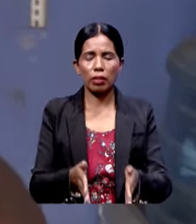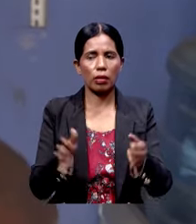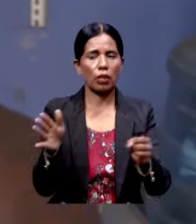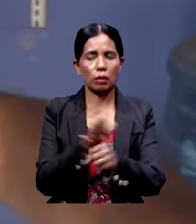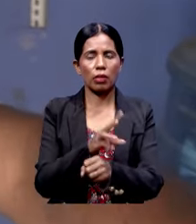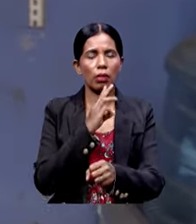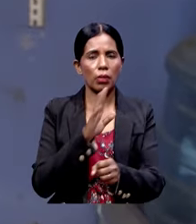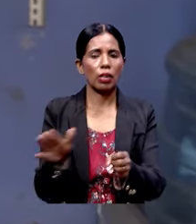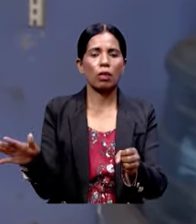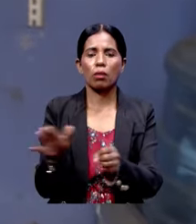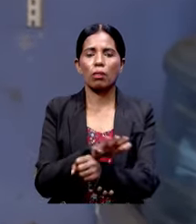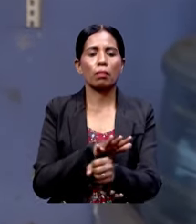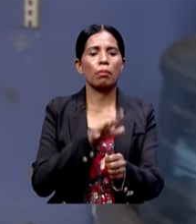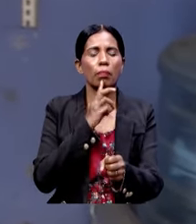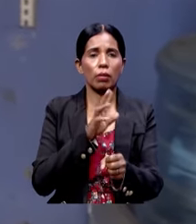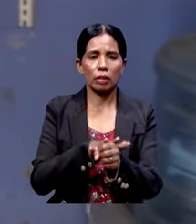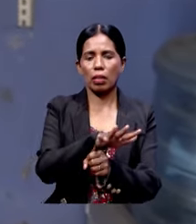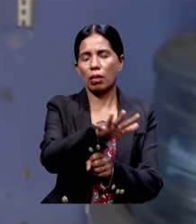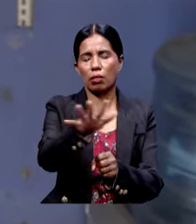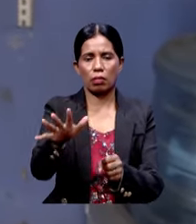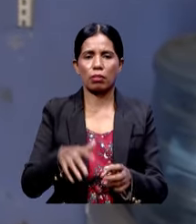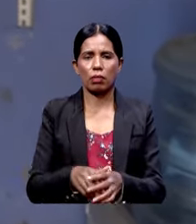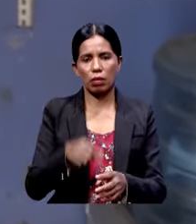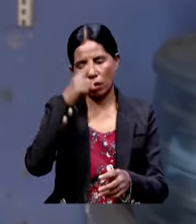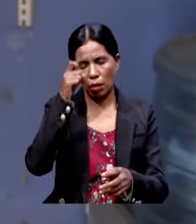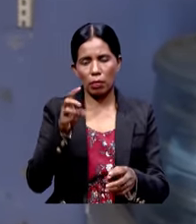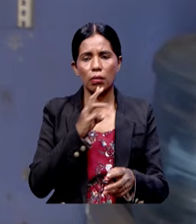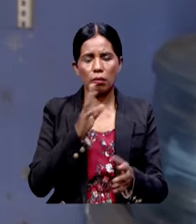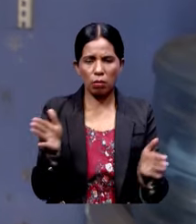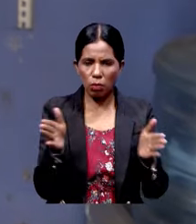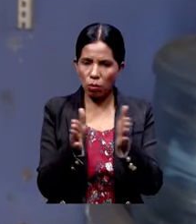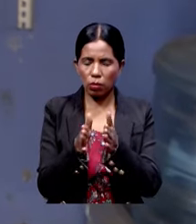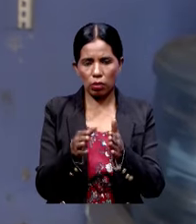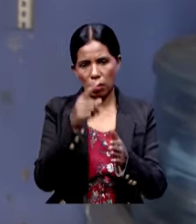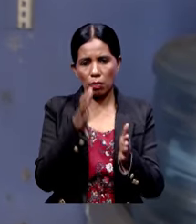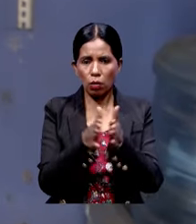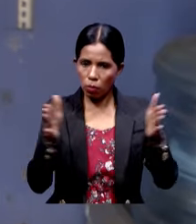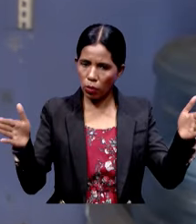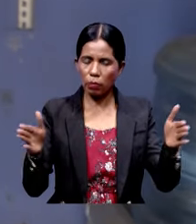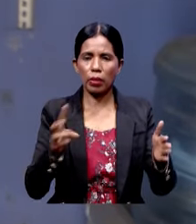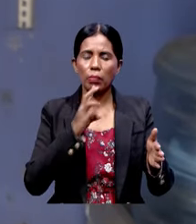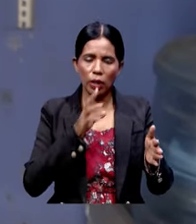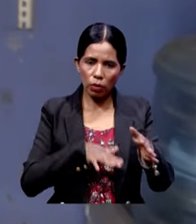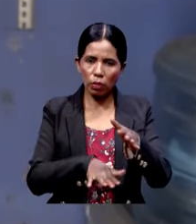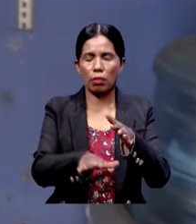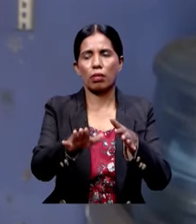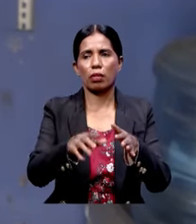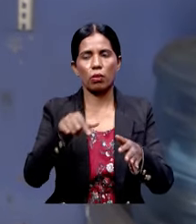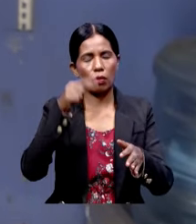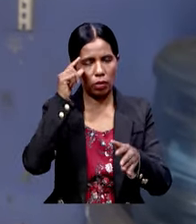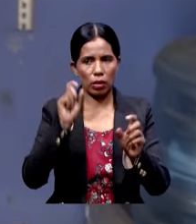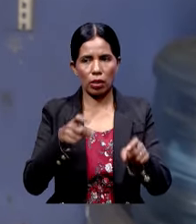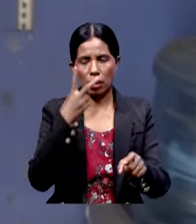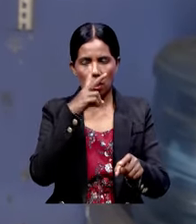memang ben nakun kira sih. Baleta mau klo klo dia. Tapi perja halo luan tanya tuan para. Tene gubernur sih tanya hari tene